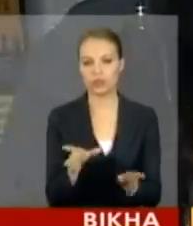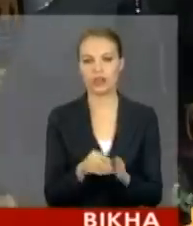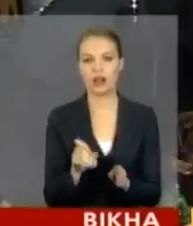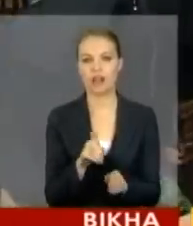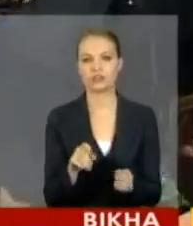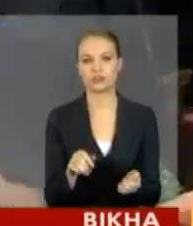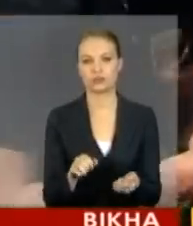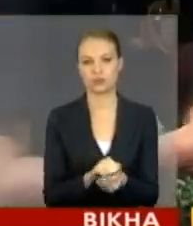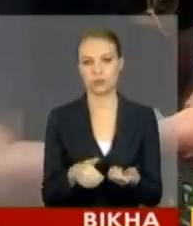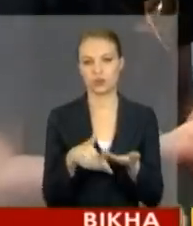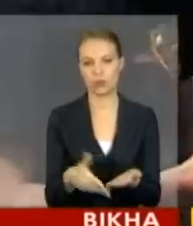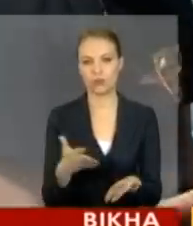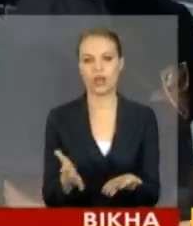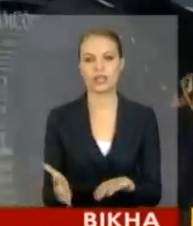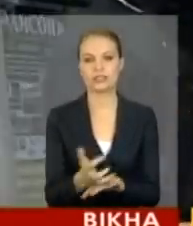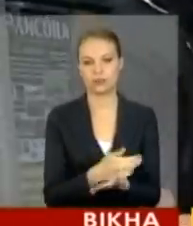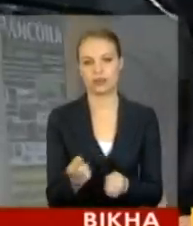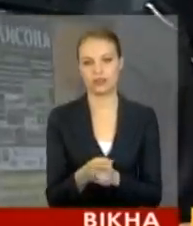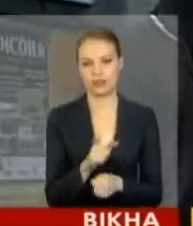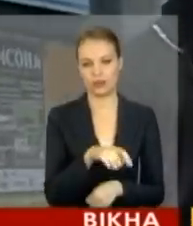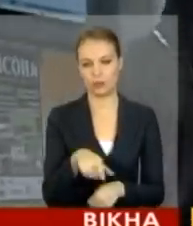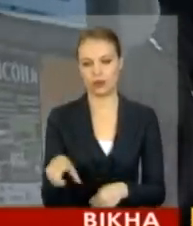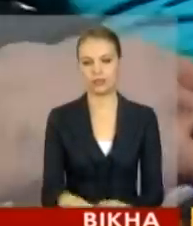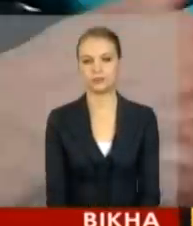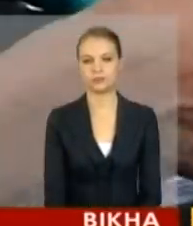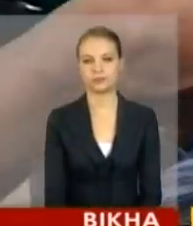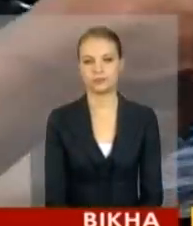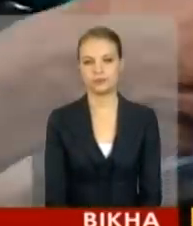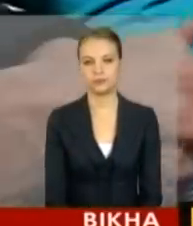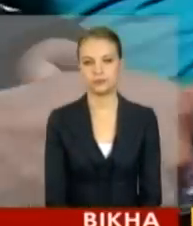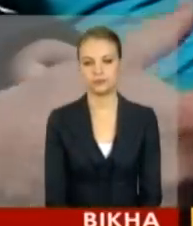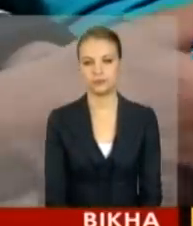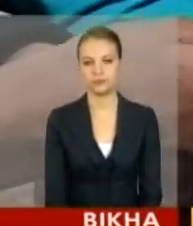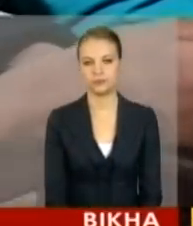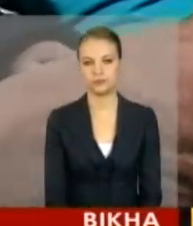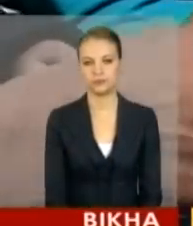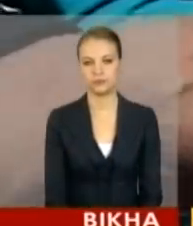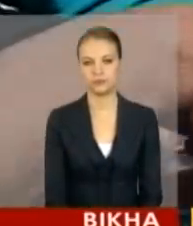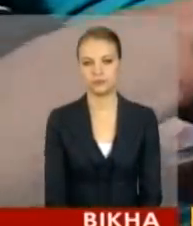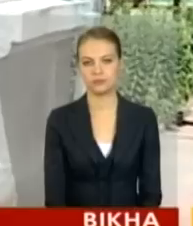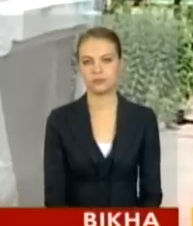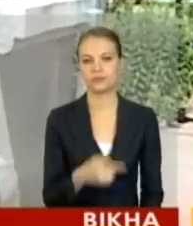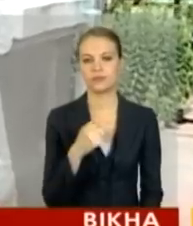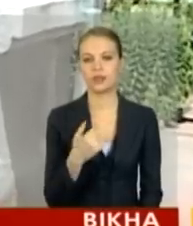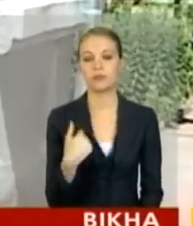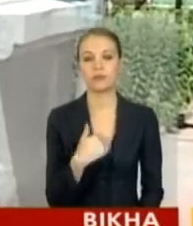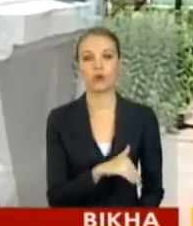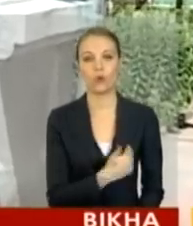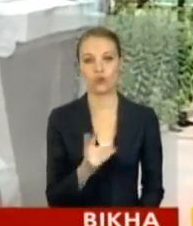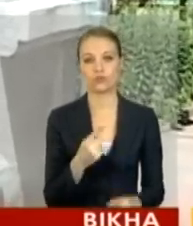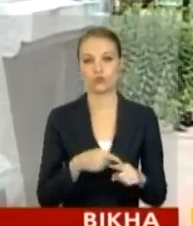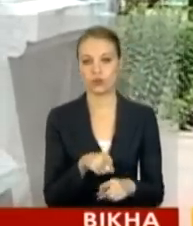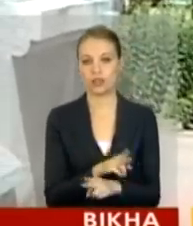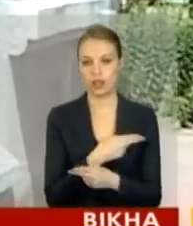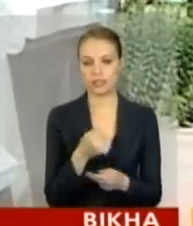з гуманітарною допомогою, яку зібрали тернополяни. Це поняття москалі, це є два різні поняття. Ми хочемо, щоб ці